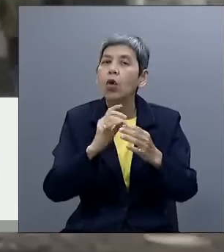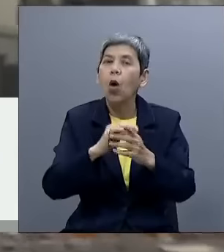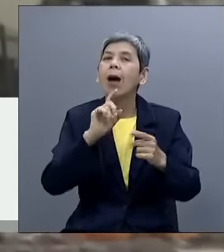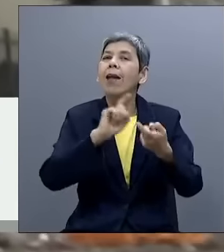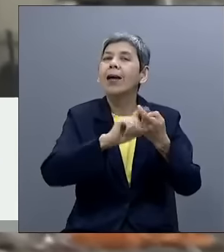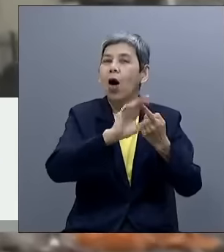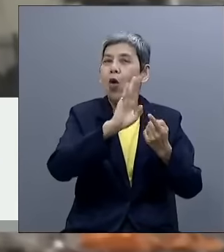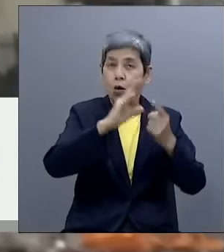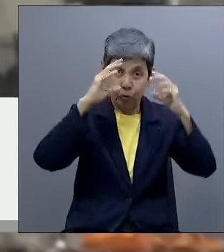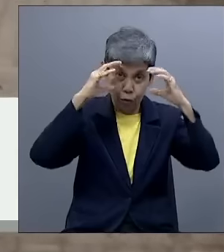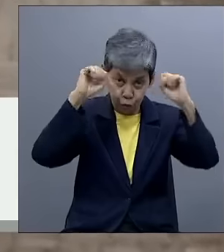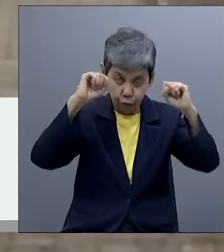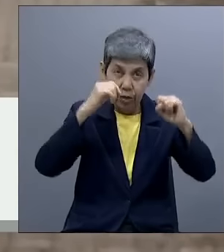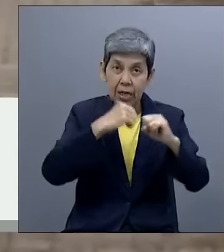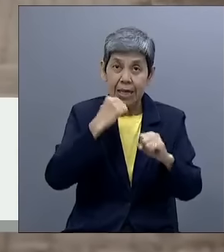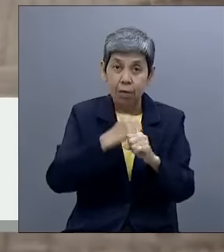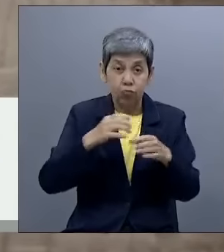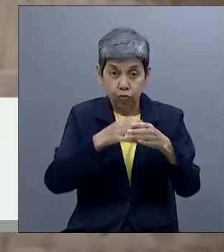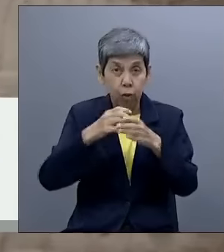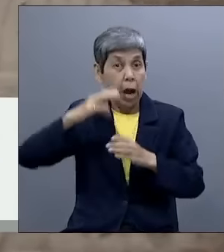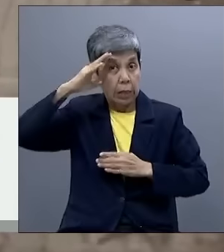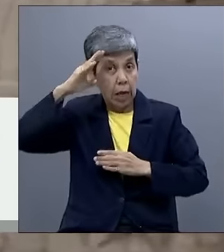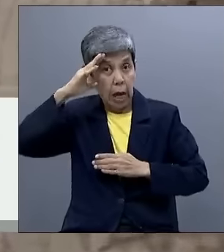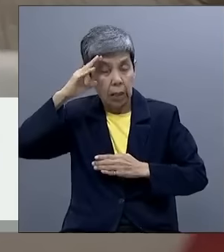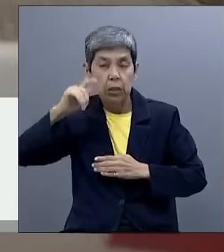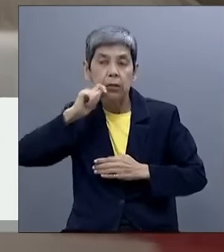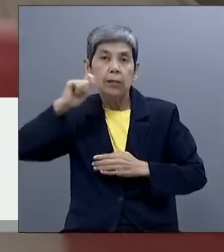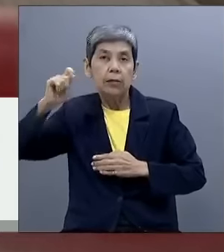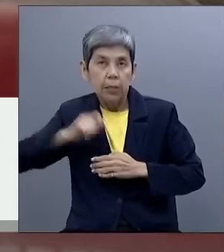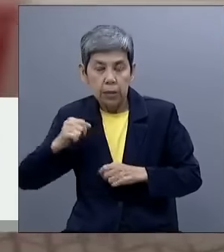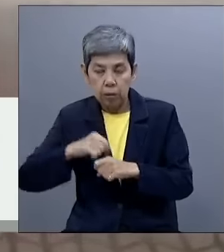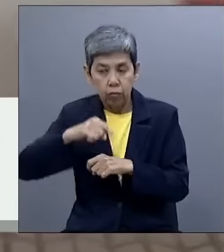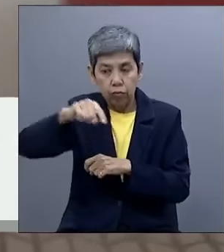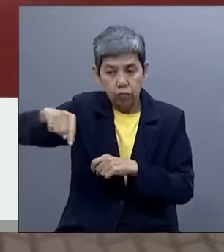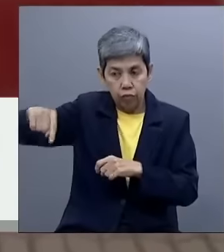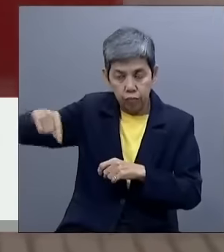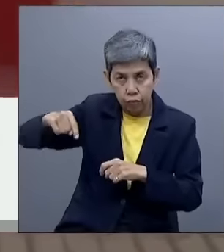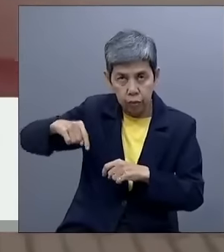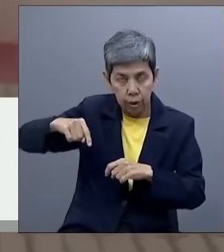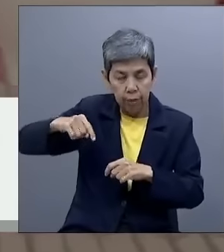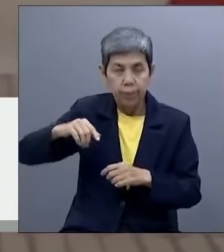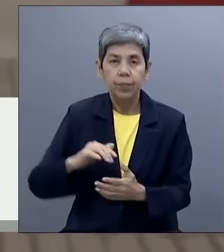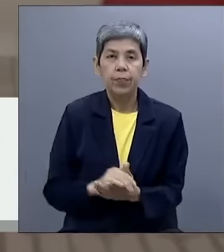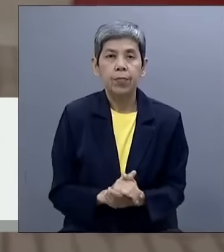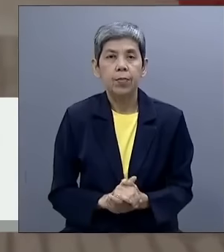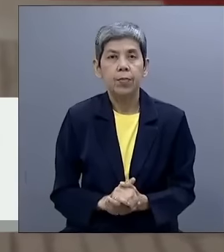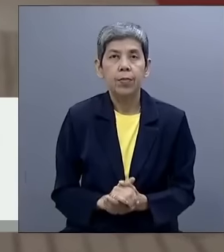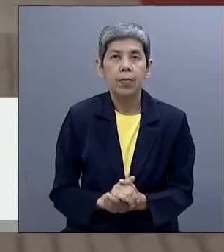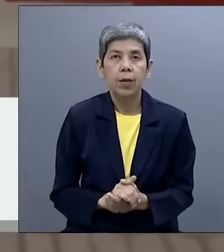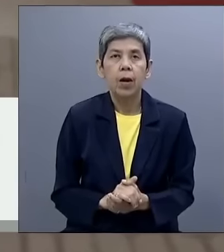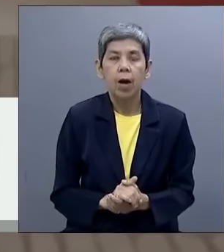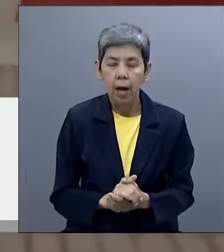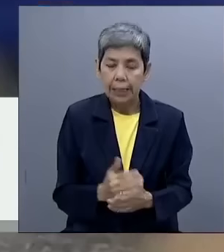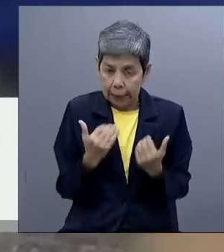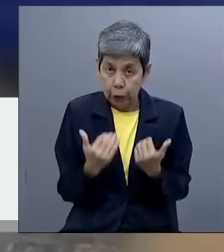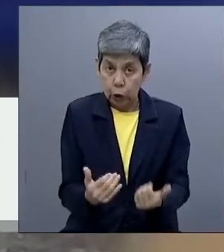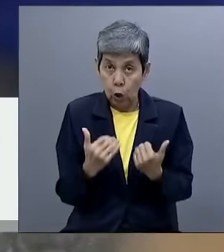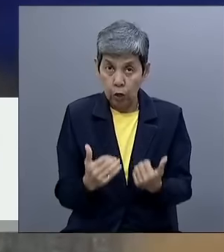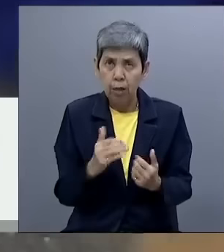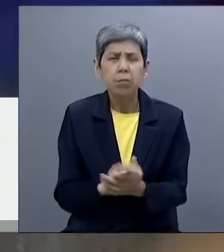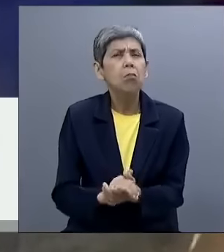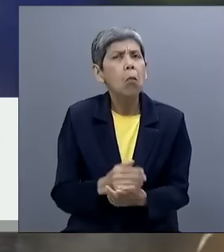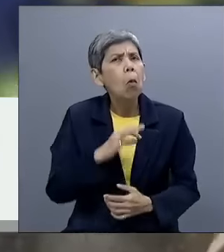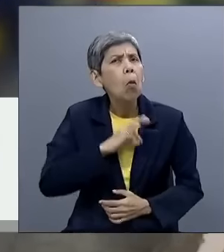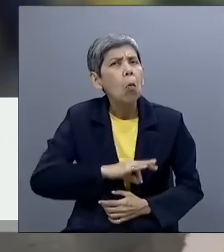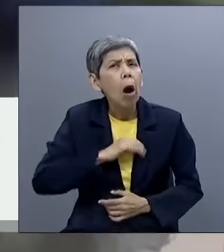รัซโดยเฉพาะเมื่อกองทัพยูนกำลังเสียเปรียบบนสมรภูมิรบในประเทศนะคะดังนั้นตอนนี้ค่ะคำถามจ